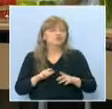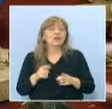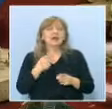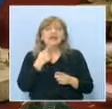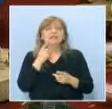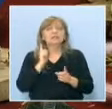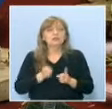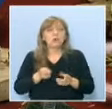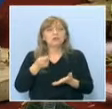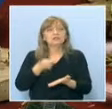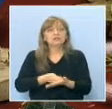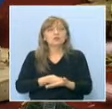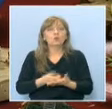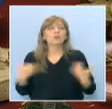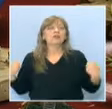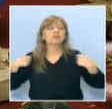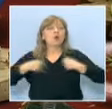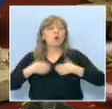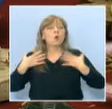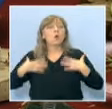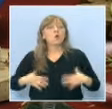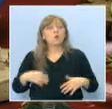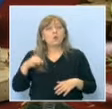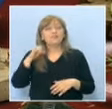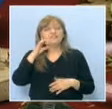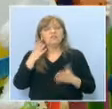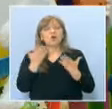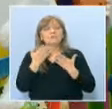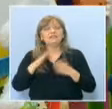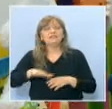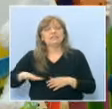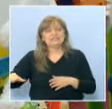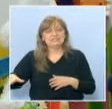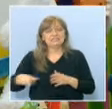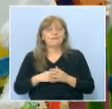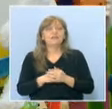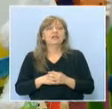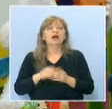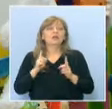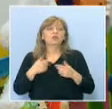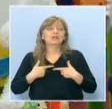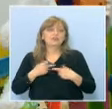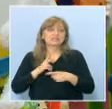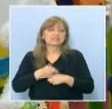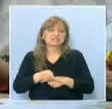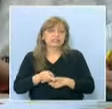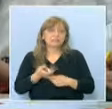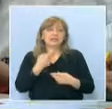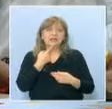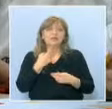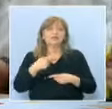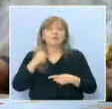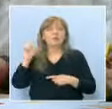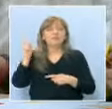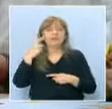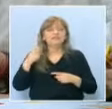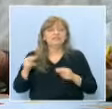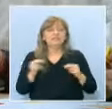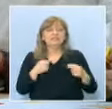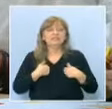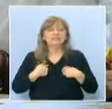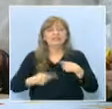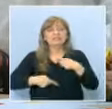бъдат закупени униформи на деца. А отделно от това, ние като встъпихме в длъжност в новия управителен съвет, ние наследихме от предходния